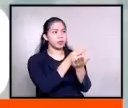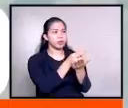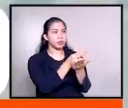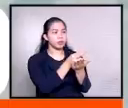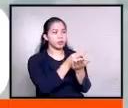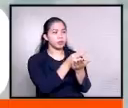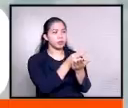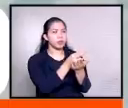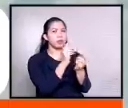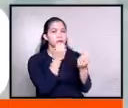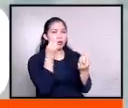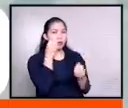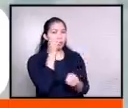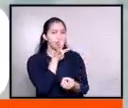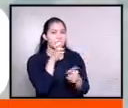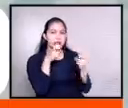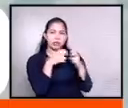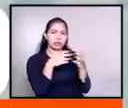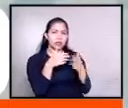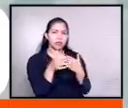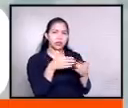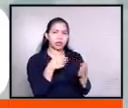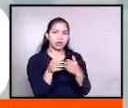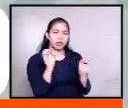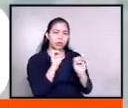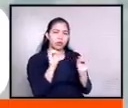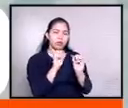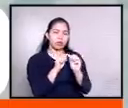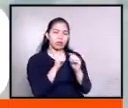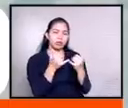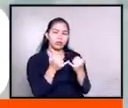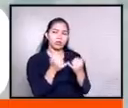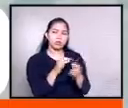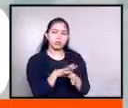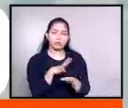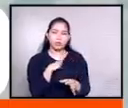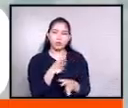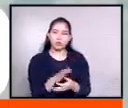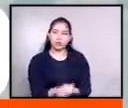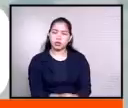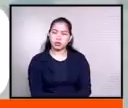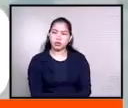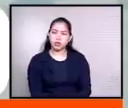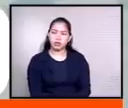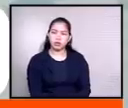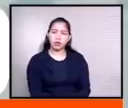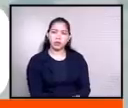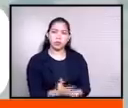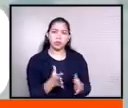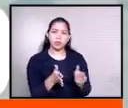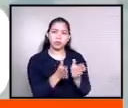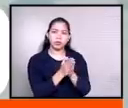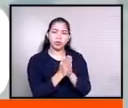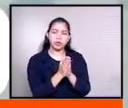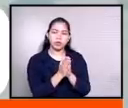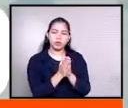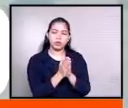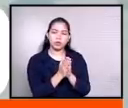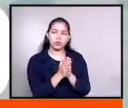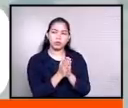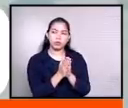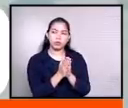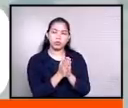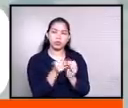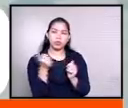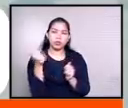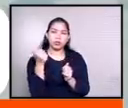na makauwi kahit na po siya ay wala ng agency dito. Opo, kasi nga po. Anin po natin, sir, yung ating OMWA din